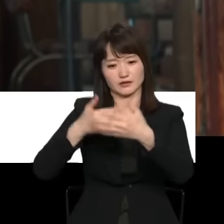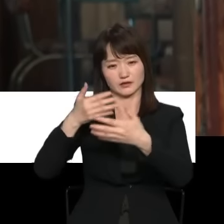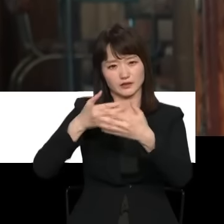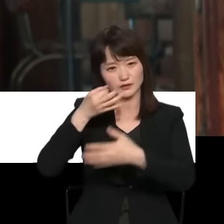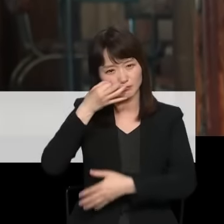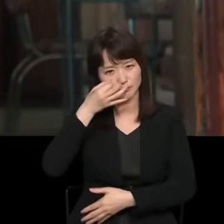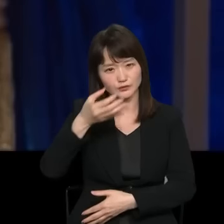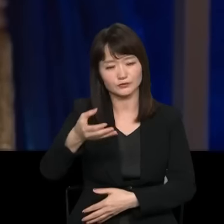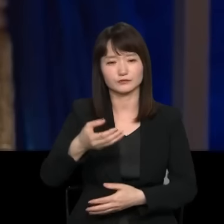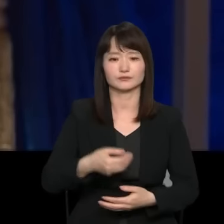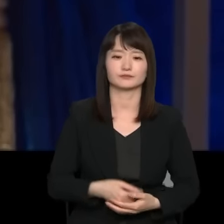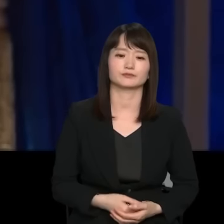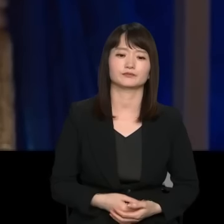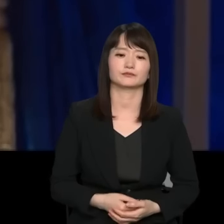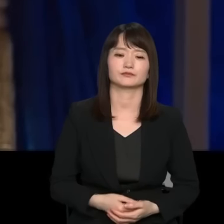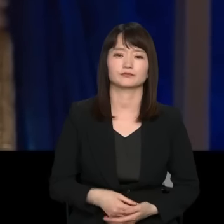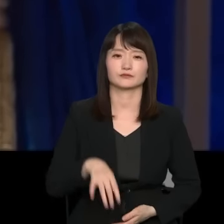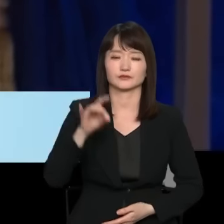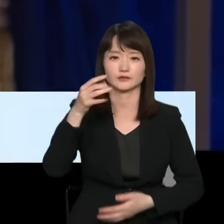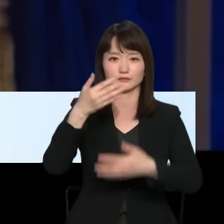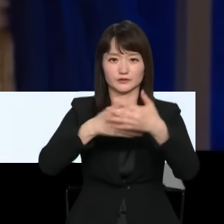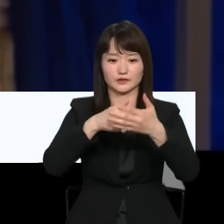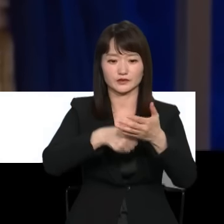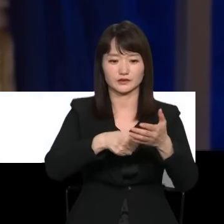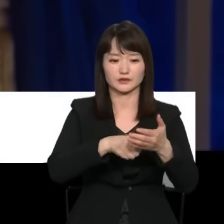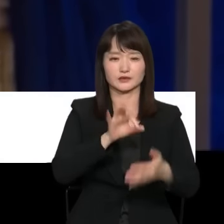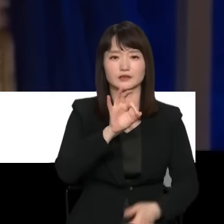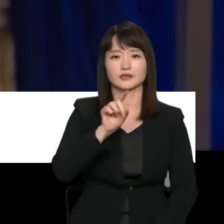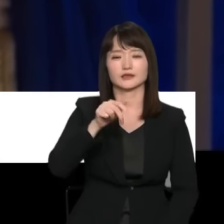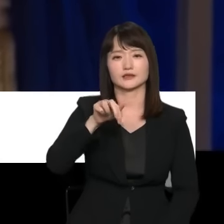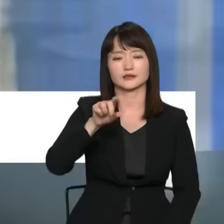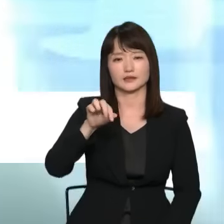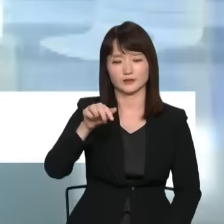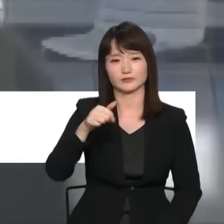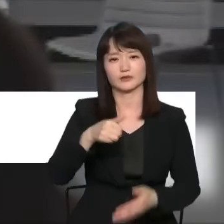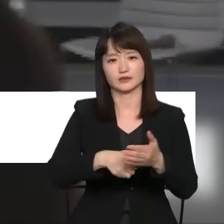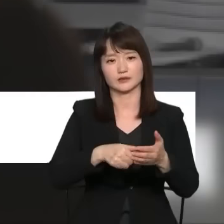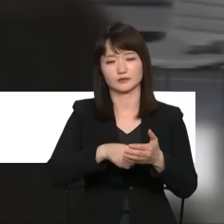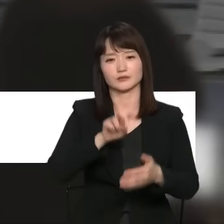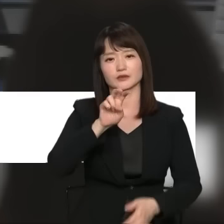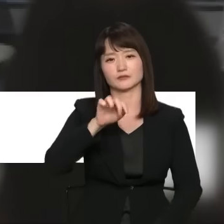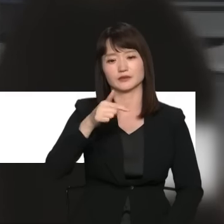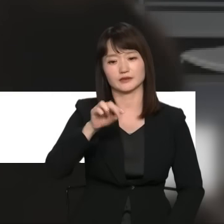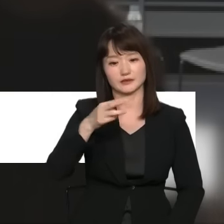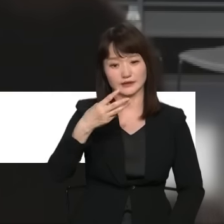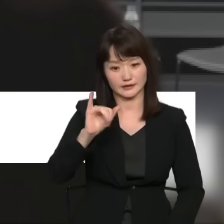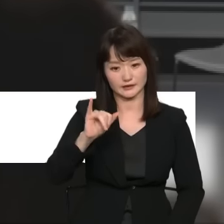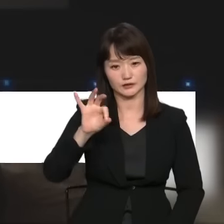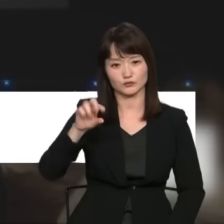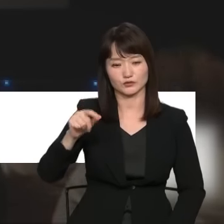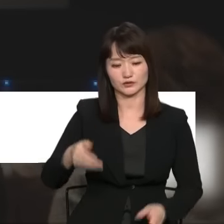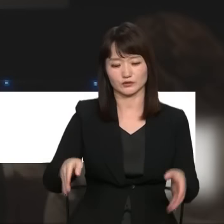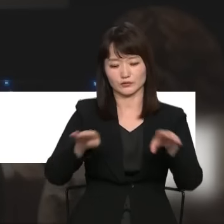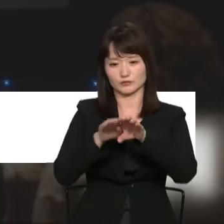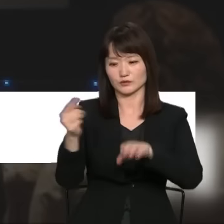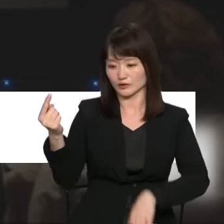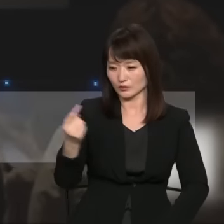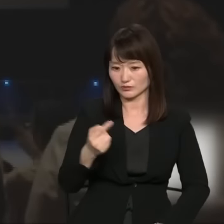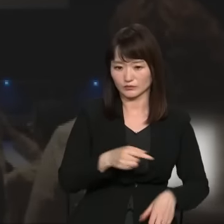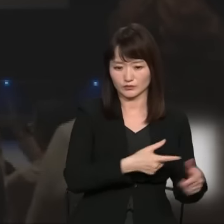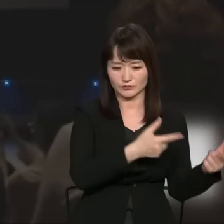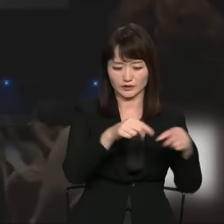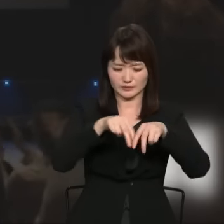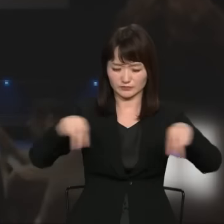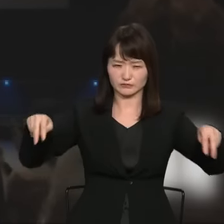LA에서 열렸습니다. 첫 상영작은 아카데미 수상작 미나리였습니다. 배우 윤여정이 무대 위에 오르자 기립박수와